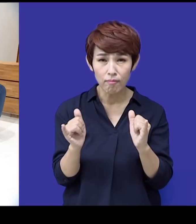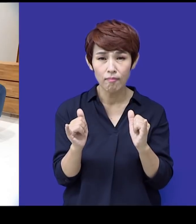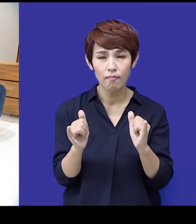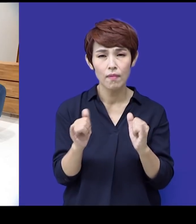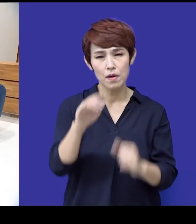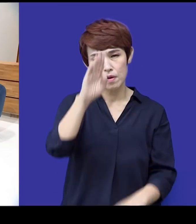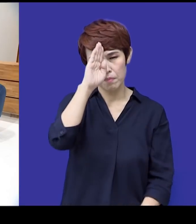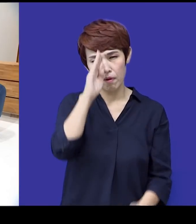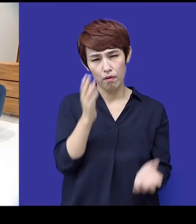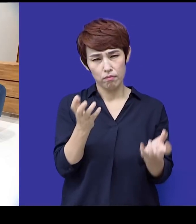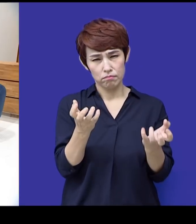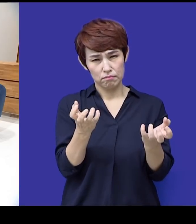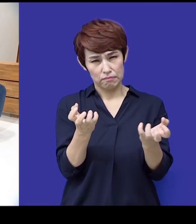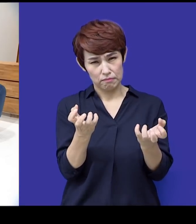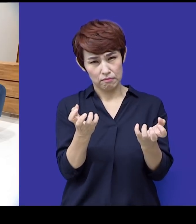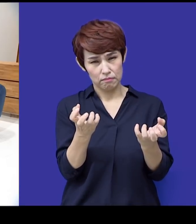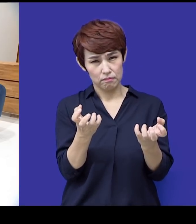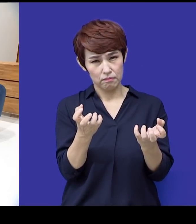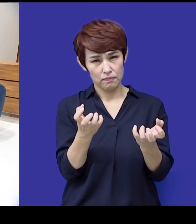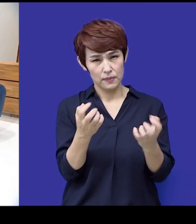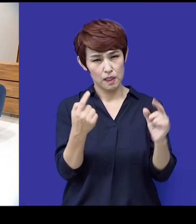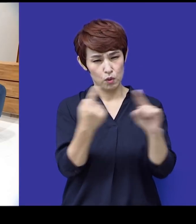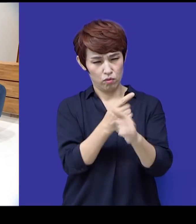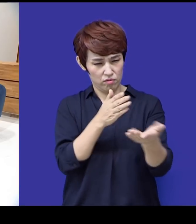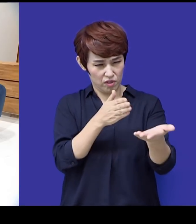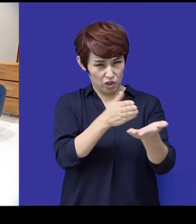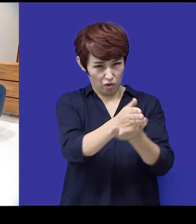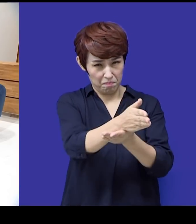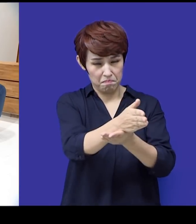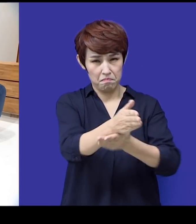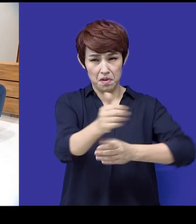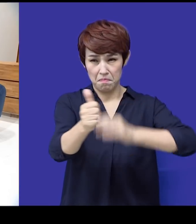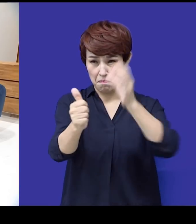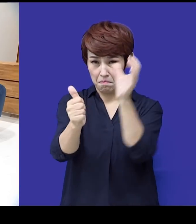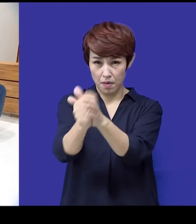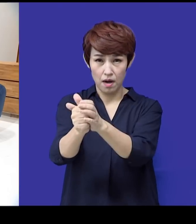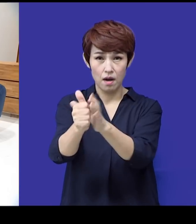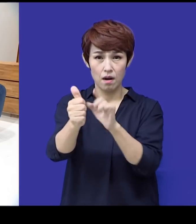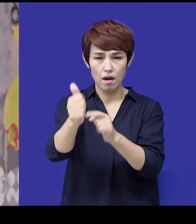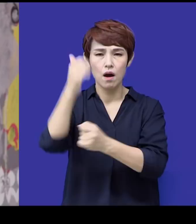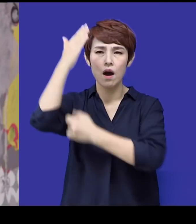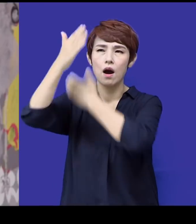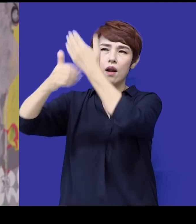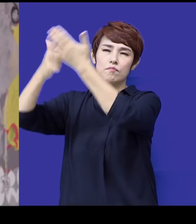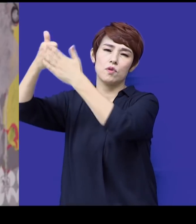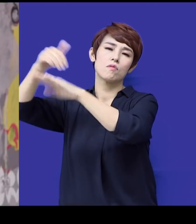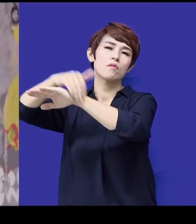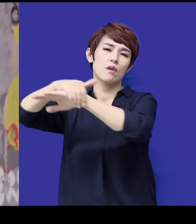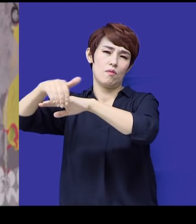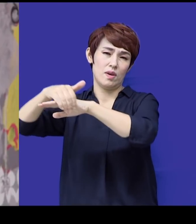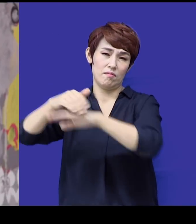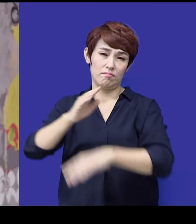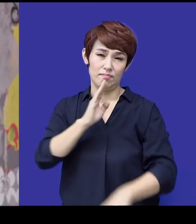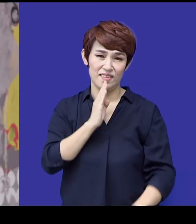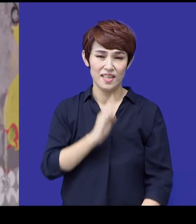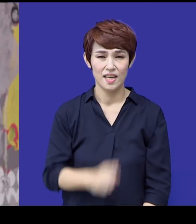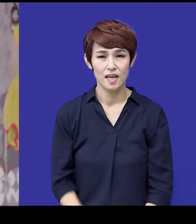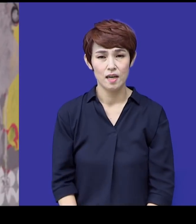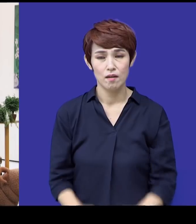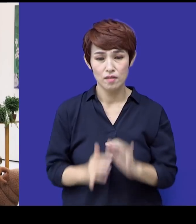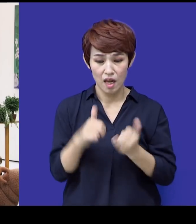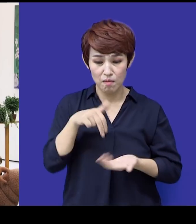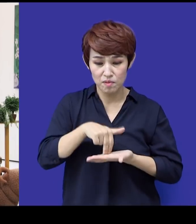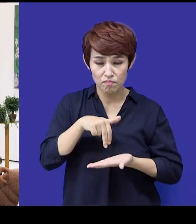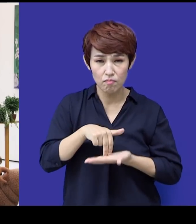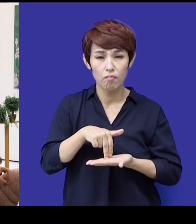전문으로 네, 치료하시는 그러네요. 분으로 세우셨다는 거는 그렇죠. 이건 하나님이 하시는 계획 아니면 말이 안 되는 거잖아요. 인간적인